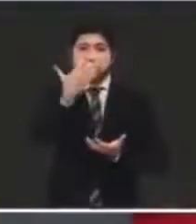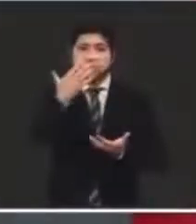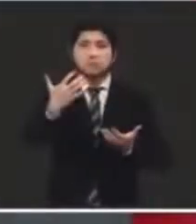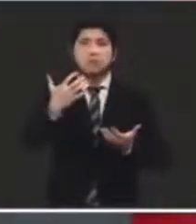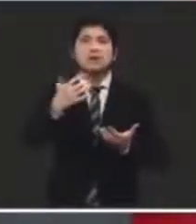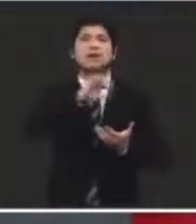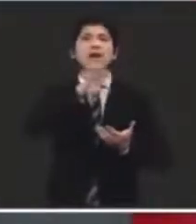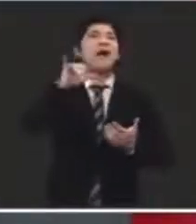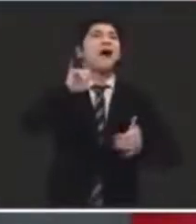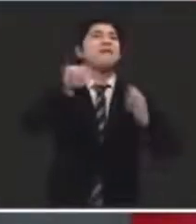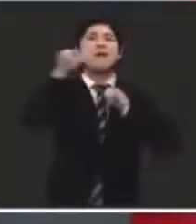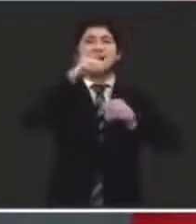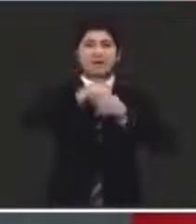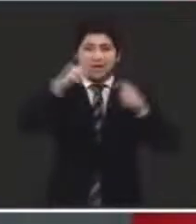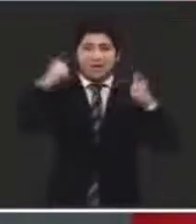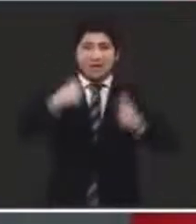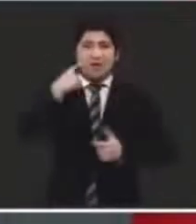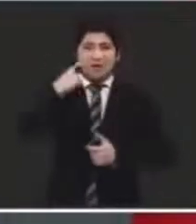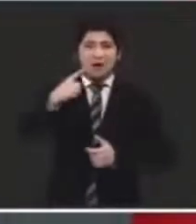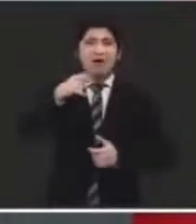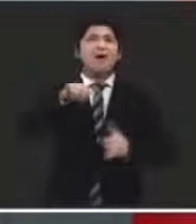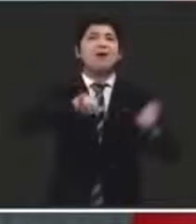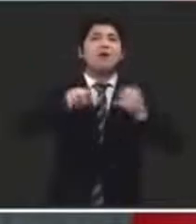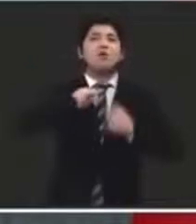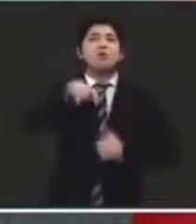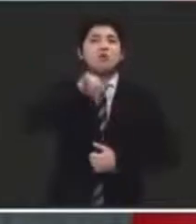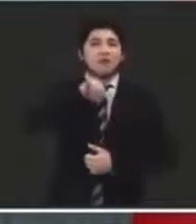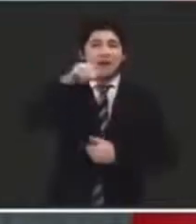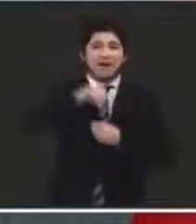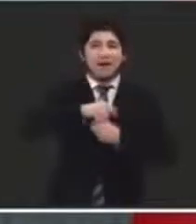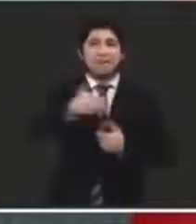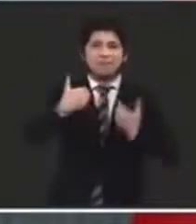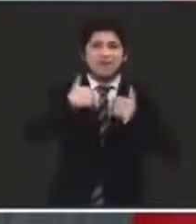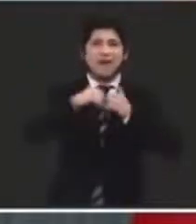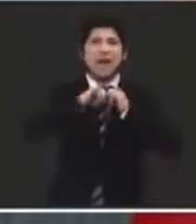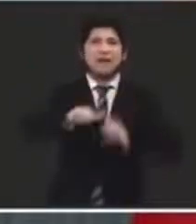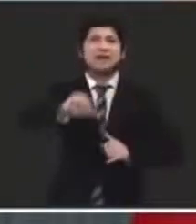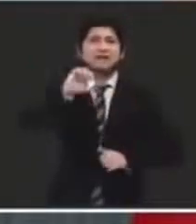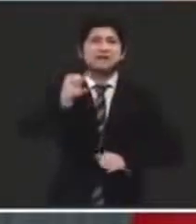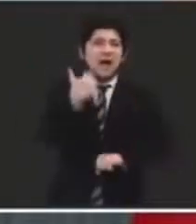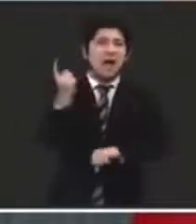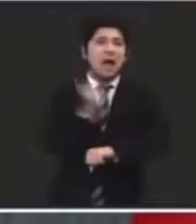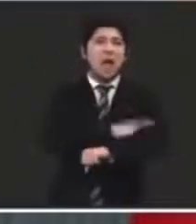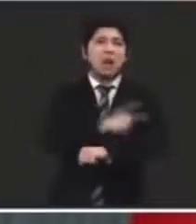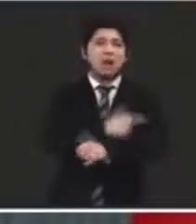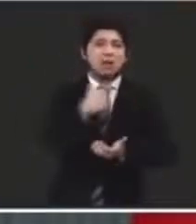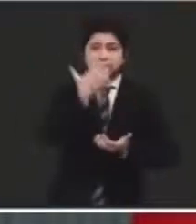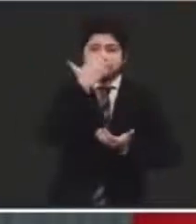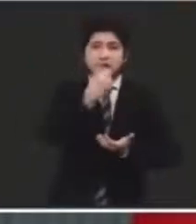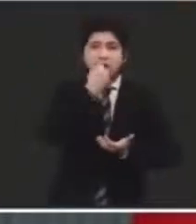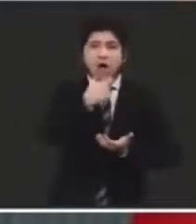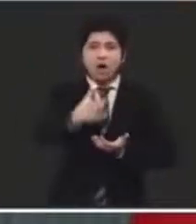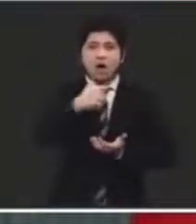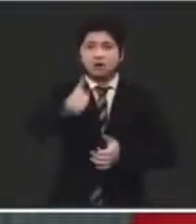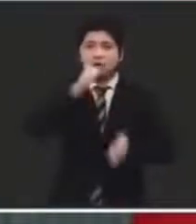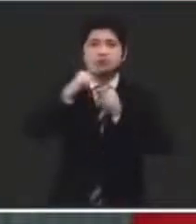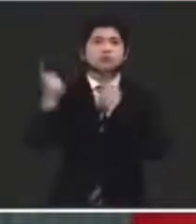hiçbir havalimanında ve havayollarında Bizimkiler kadar kalite ikram yok